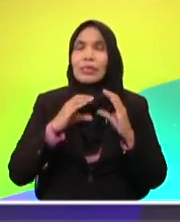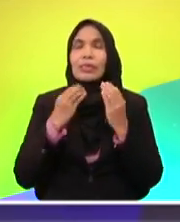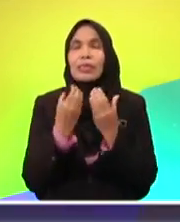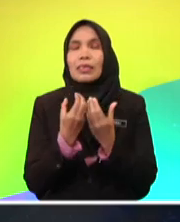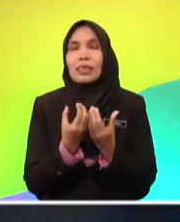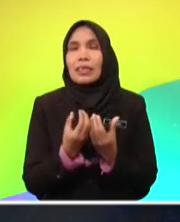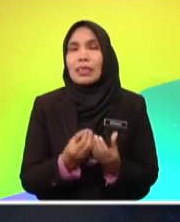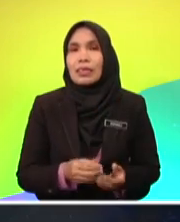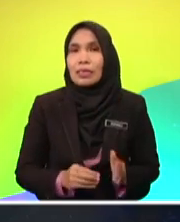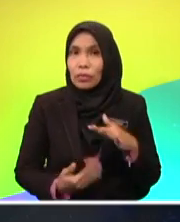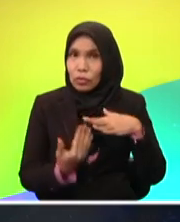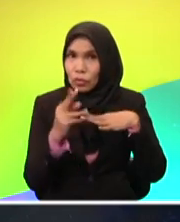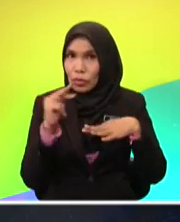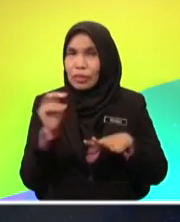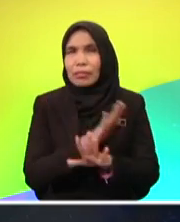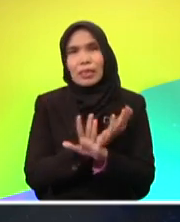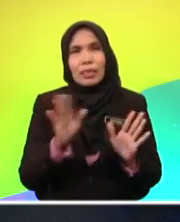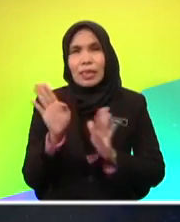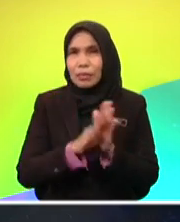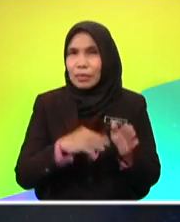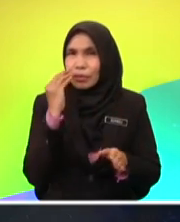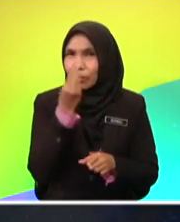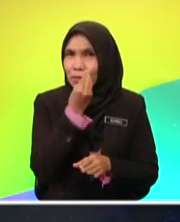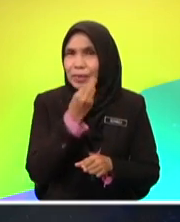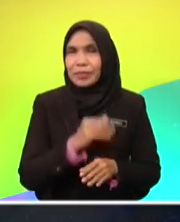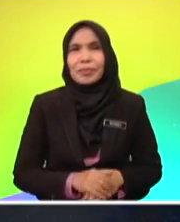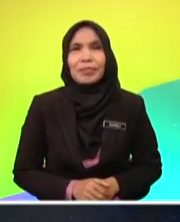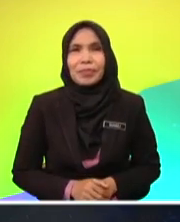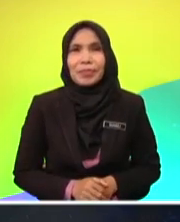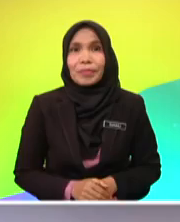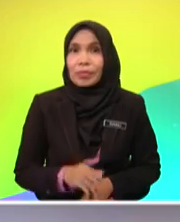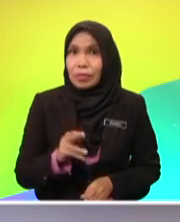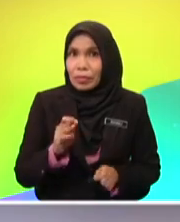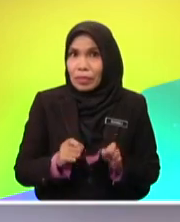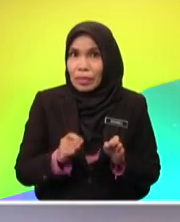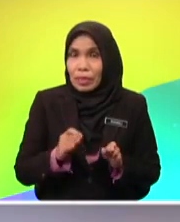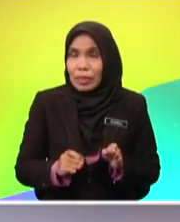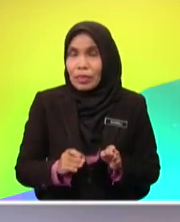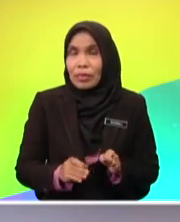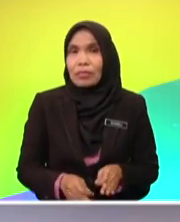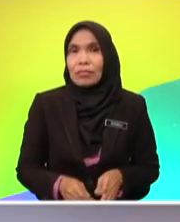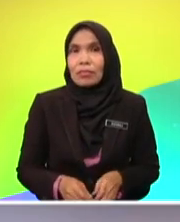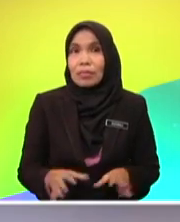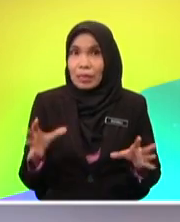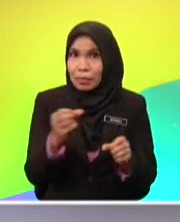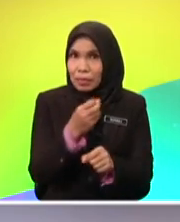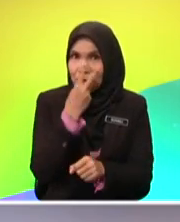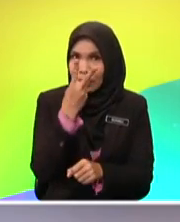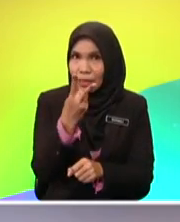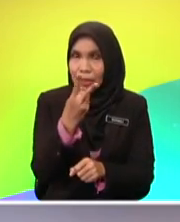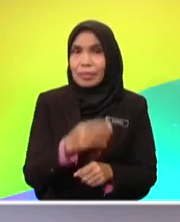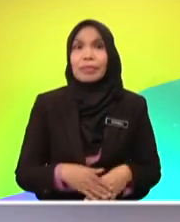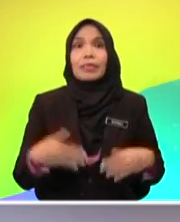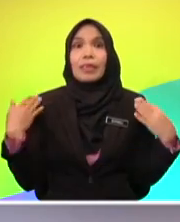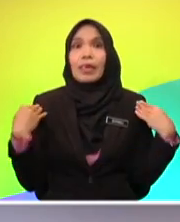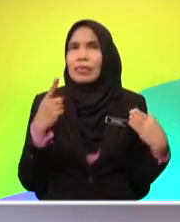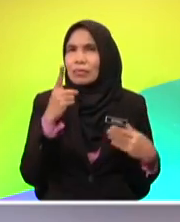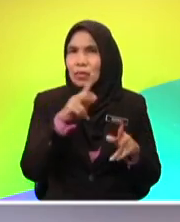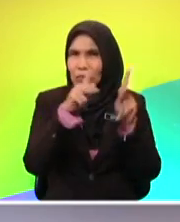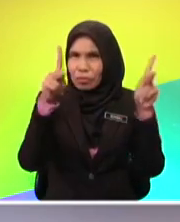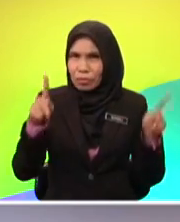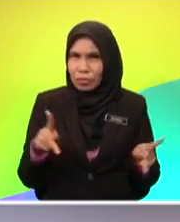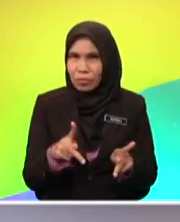Okey, bagus. Okey, kalau anak-anak boleh lihat dan juga Kak Rina dapat lihat, cikgu telah sediakan satu board yang mana